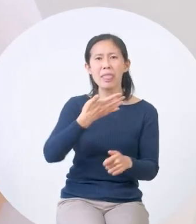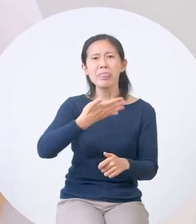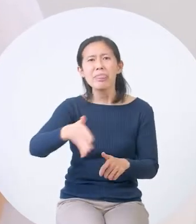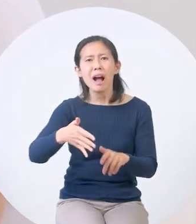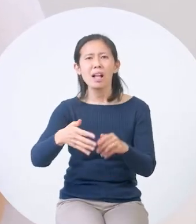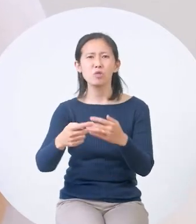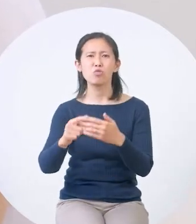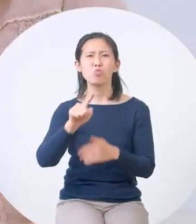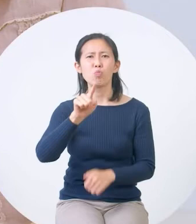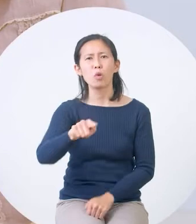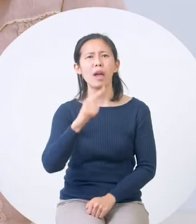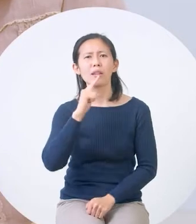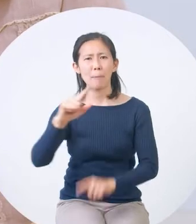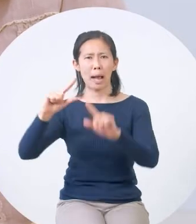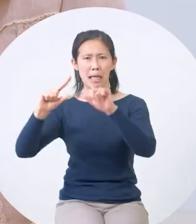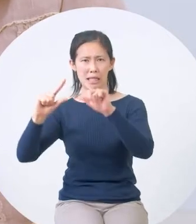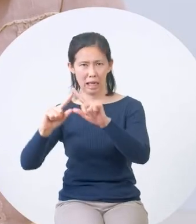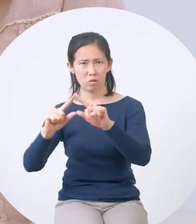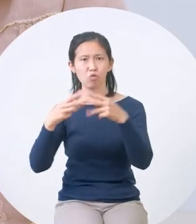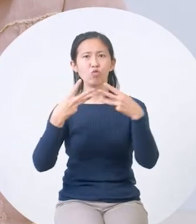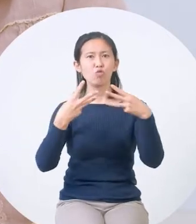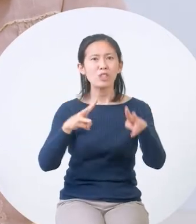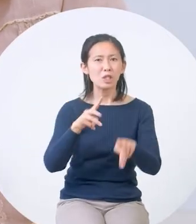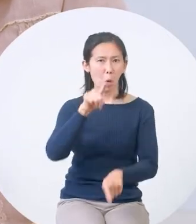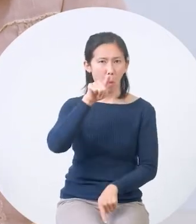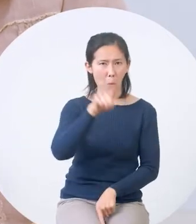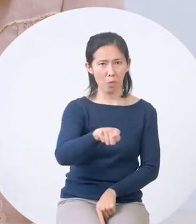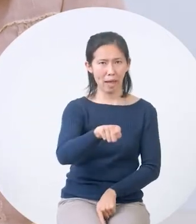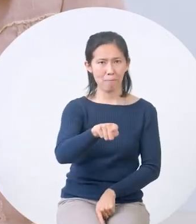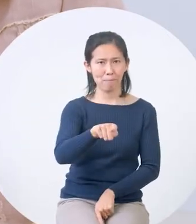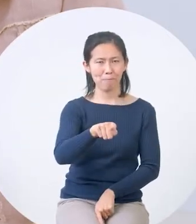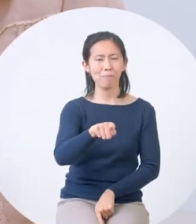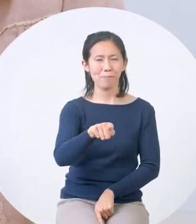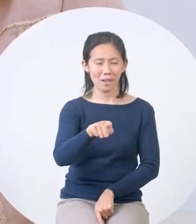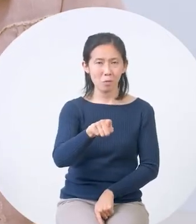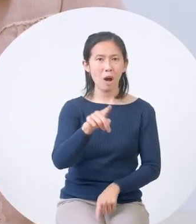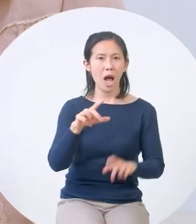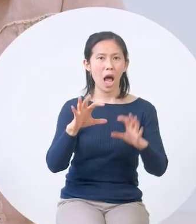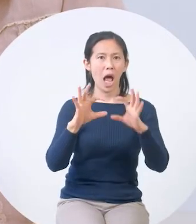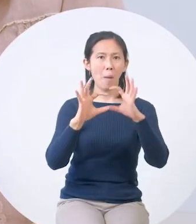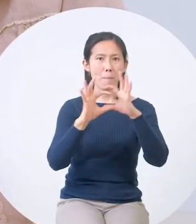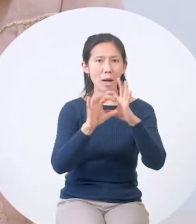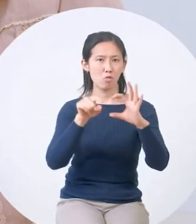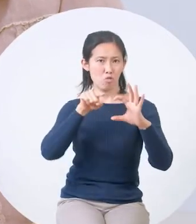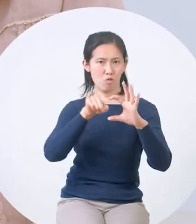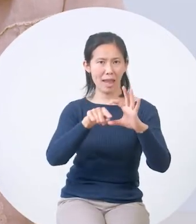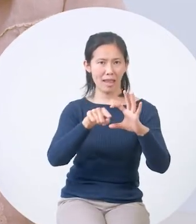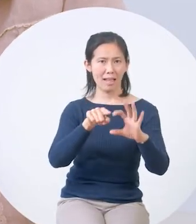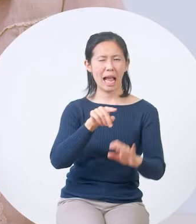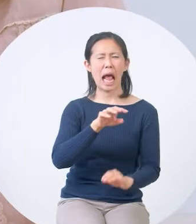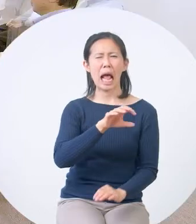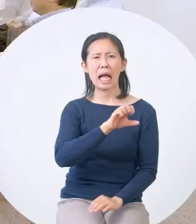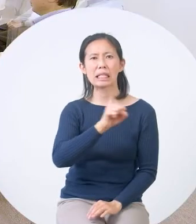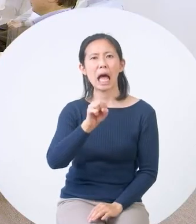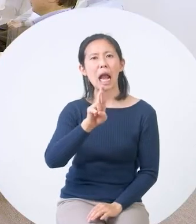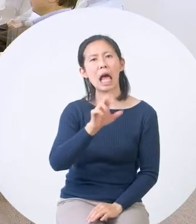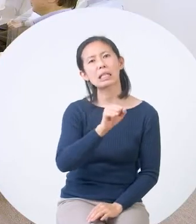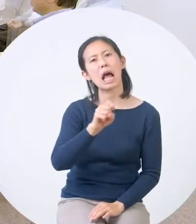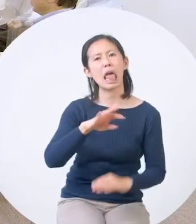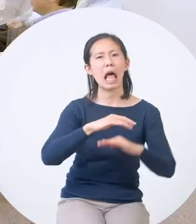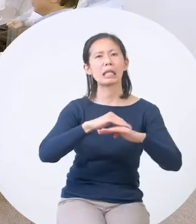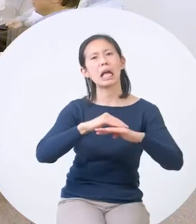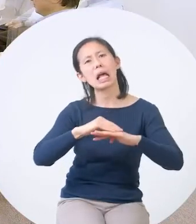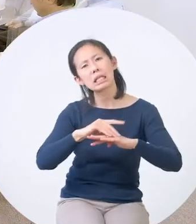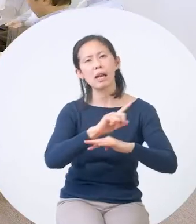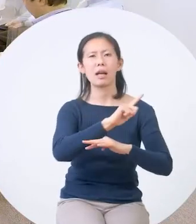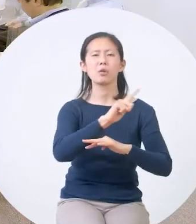角、それから非常ボタンは丸に点とかザラザラとか、何かその触